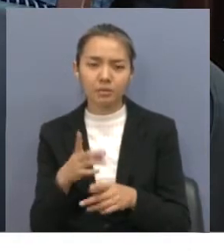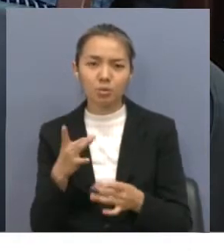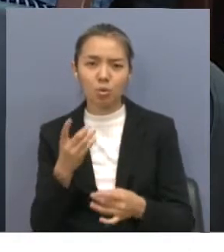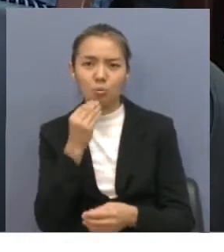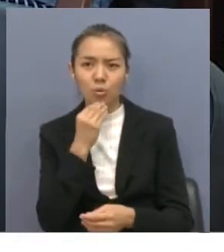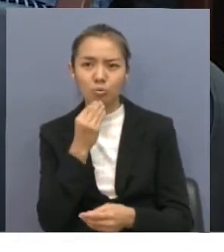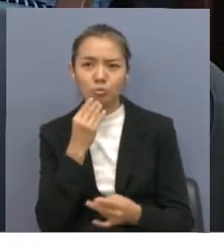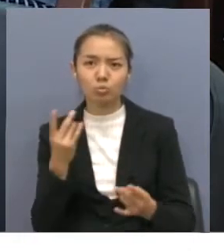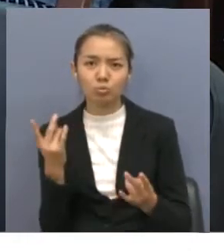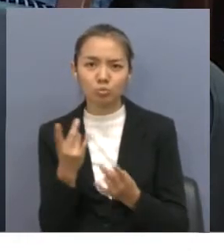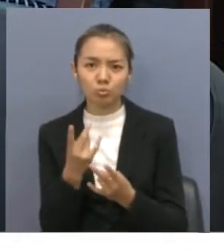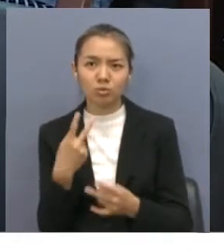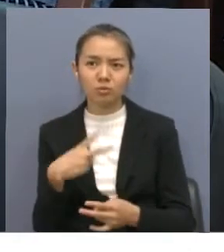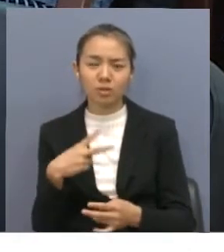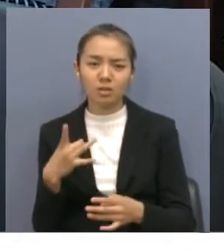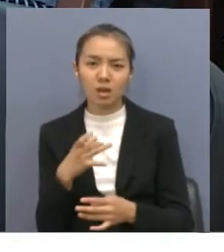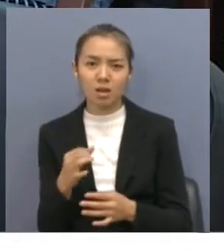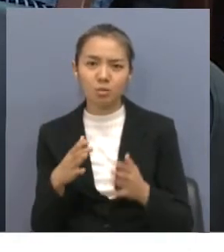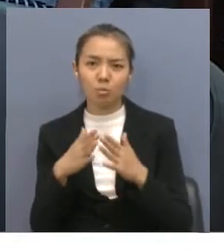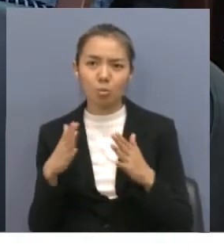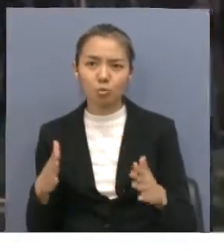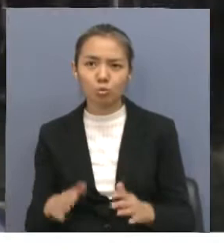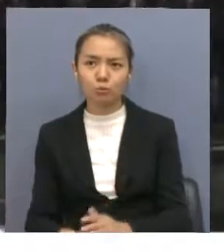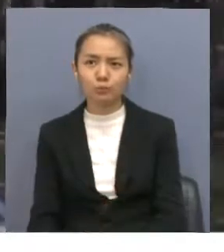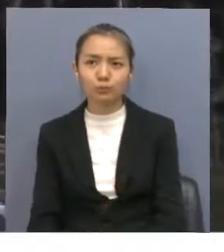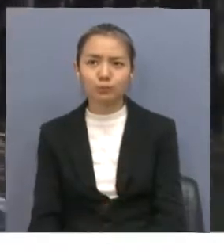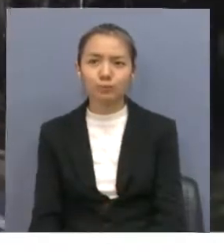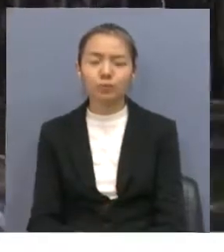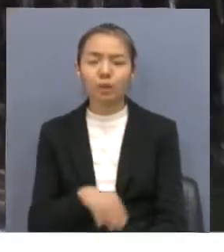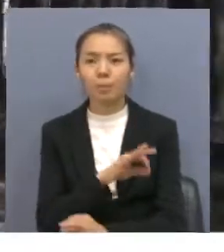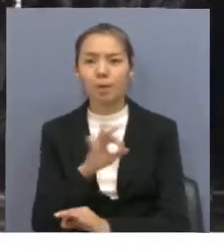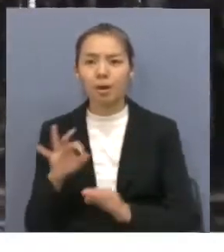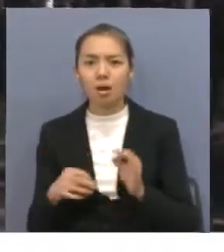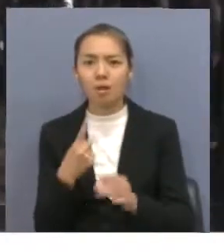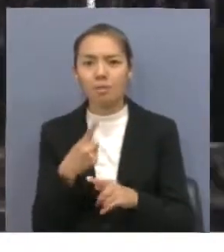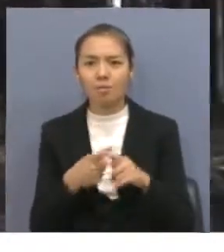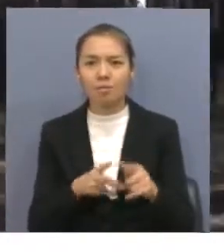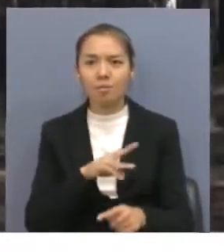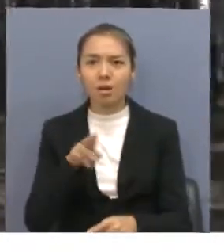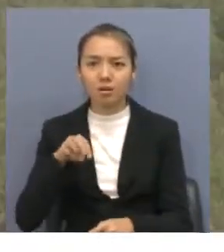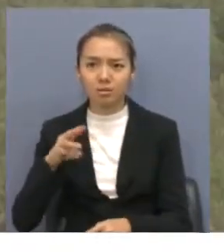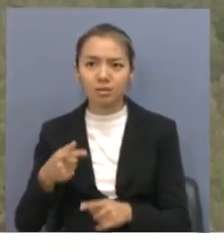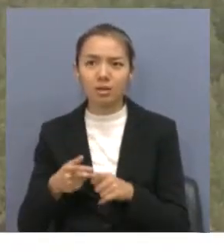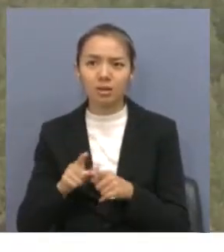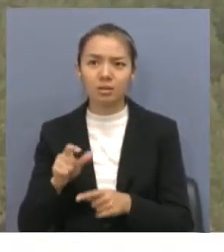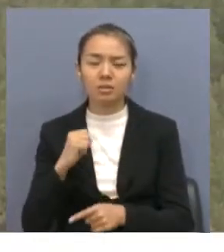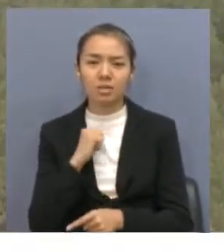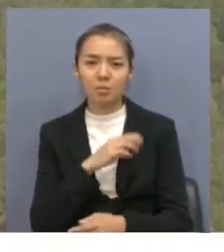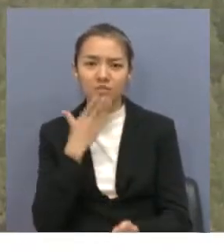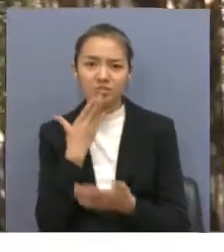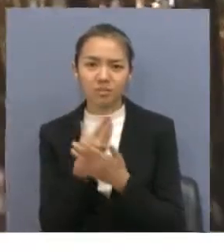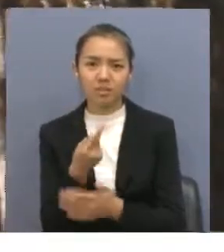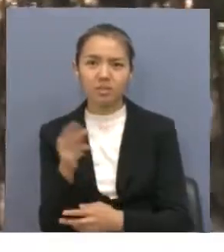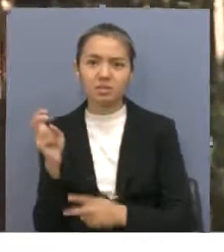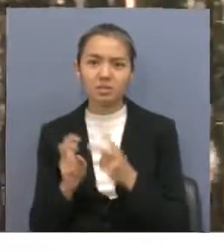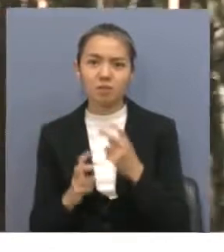қоры қажеттілігімізден 20 есе артық болмақ. Жоба құны 1,5 миллиард теңгені құрайды. Бұл инвестордың өз қаржысы.